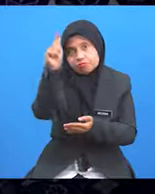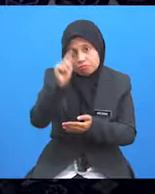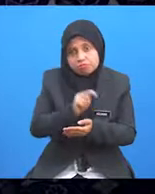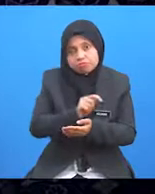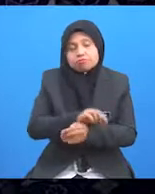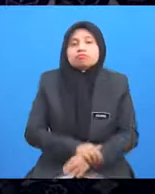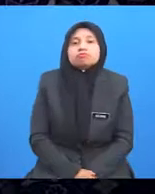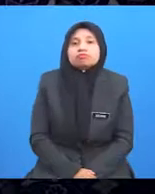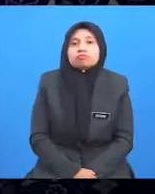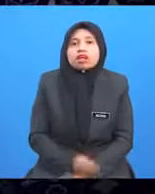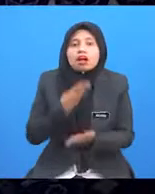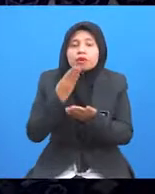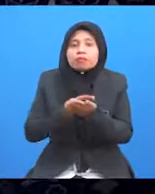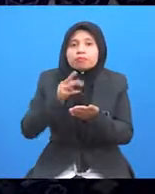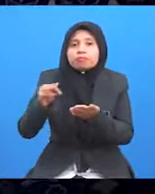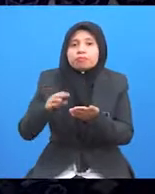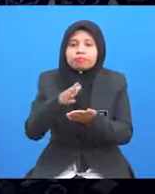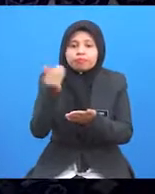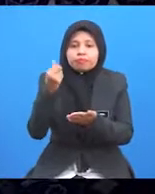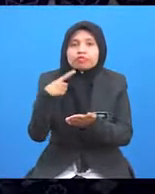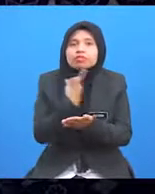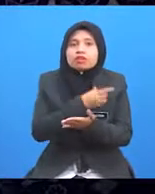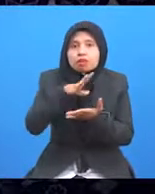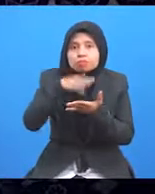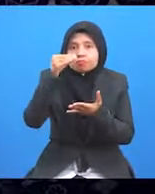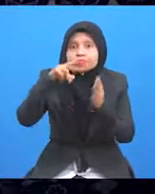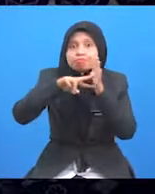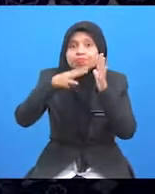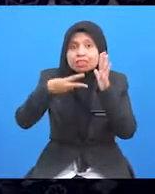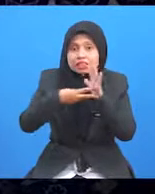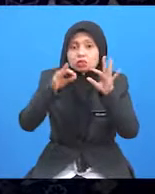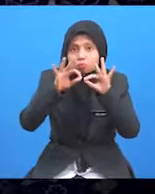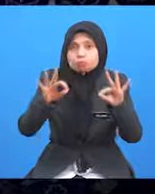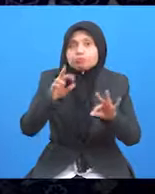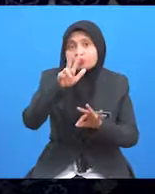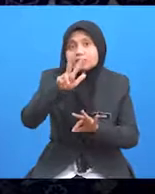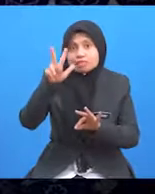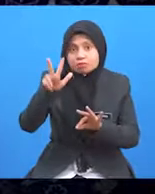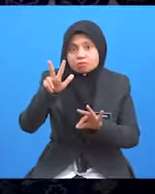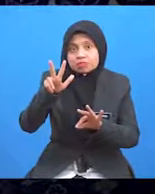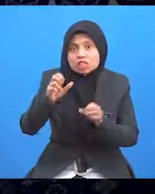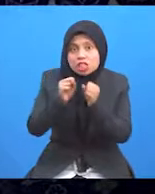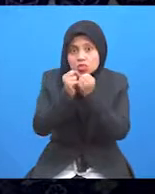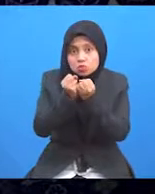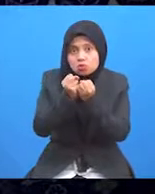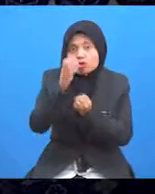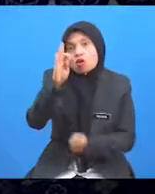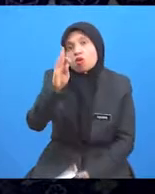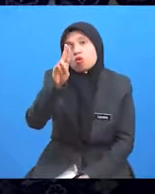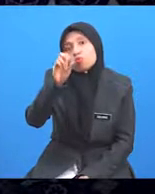murid-murid, mari kita pelajari pula maksud ayat 33 Surah